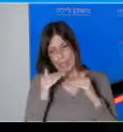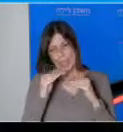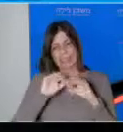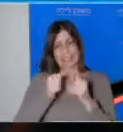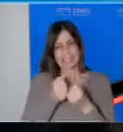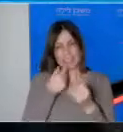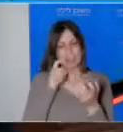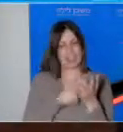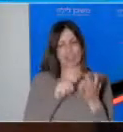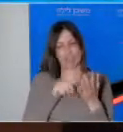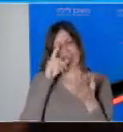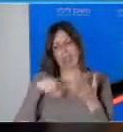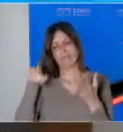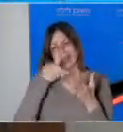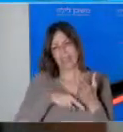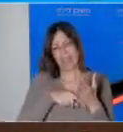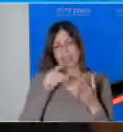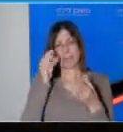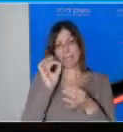את המשפט, אבל לא נפליג עד שם.